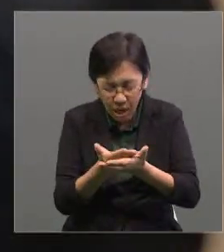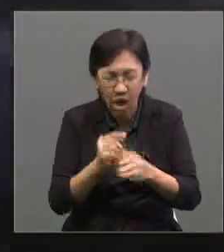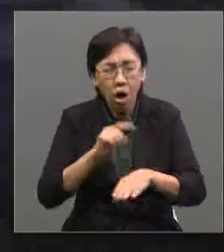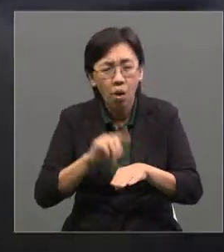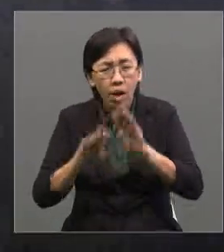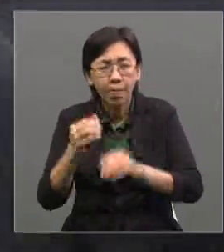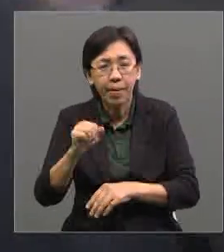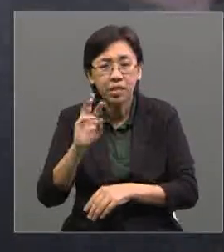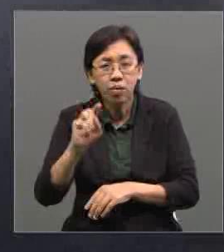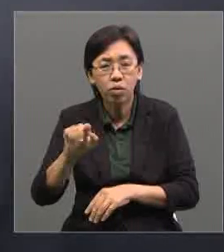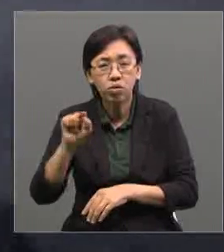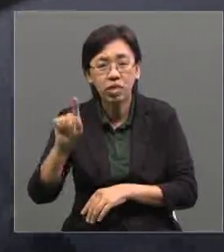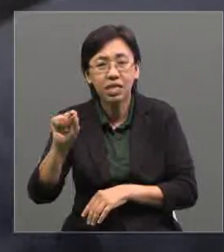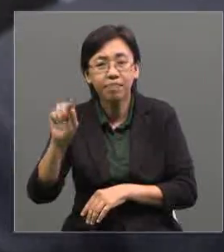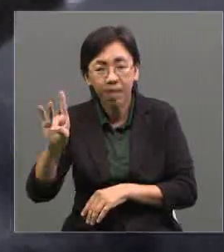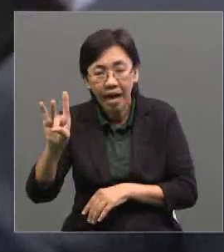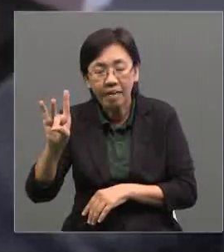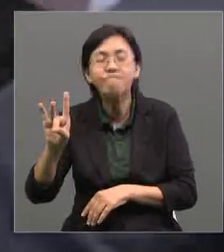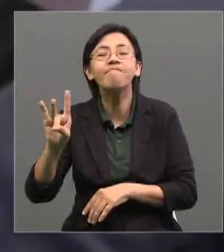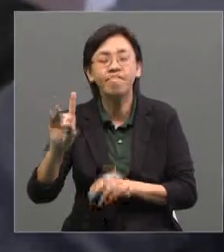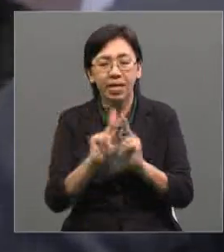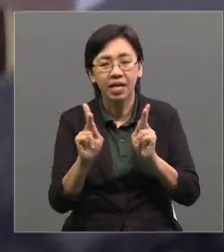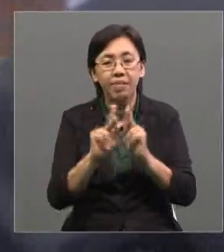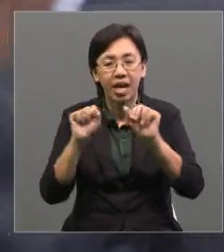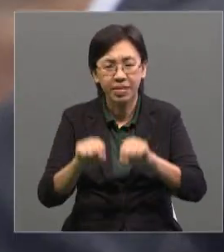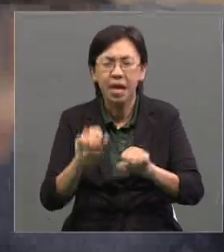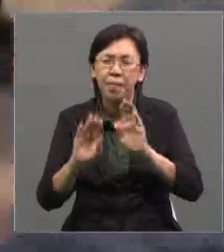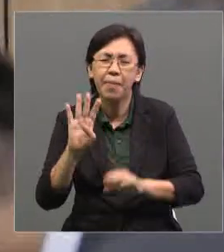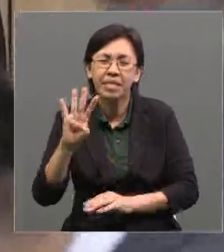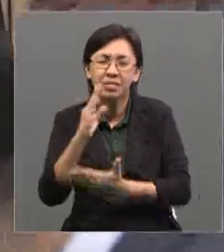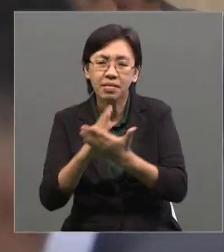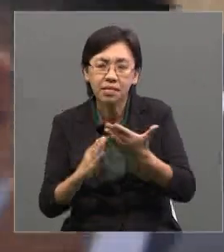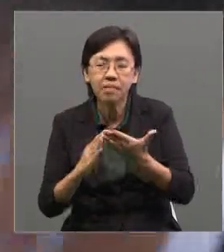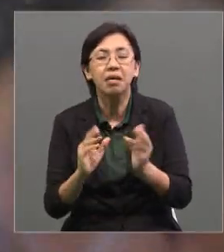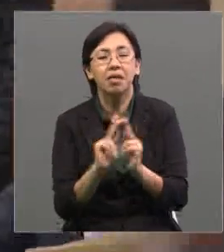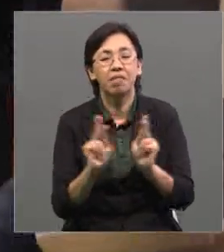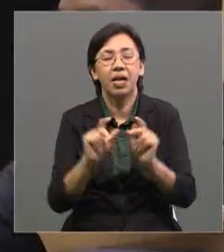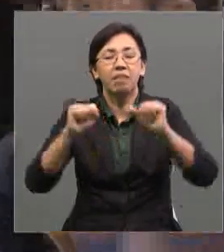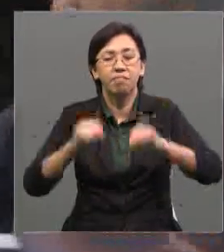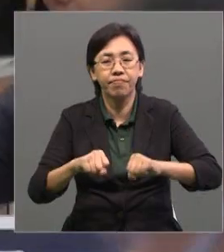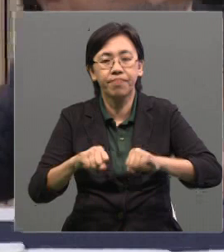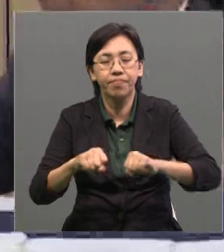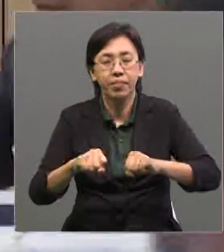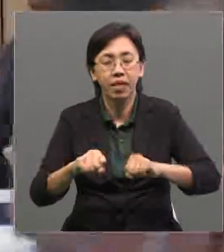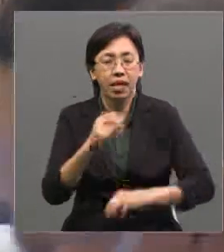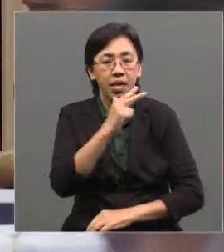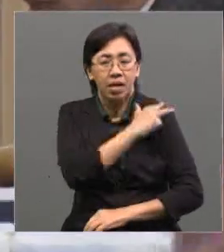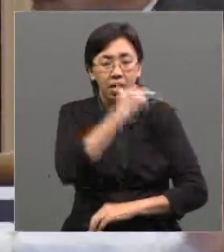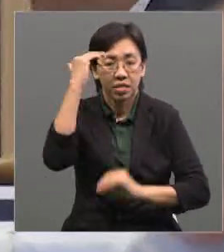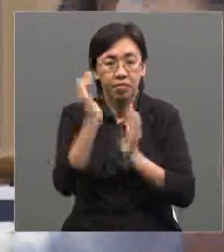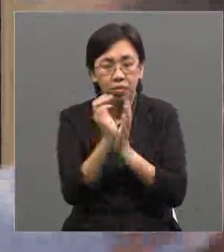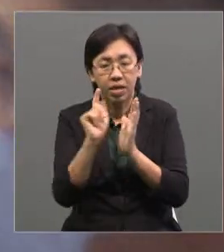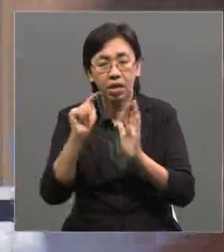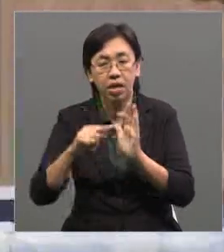ซัก16:28นก็ประมาณเกือบๆ 16:30นเนี่ยนะคะบทสรุปคือให้พล.ตำรวจเอกต่อศักดิ์